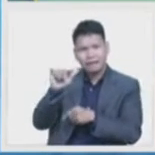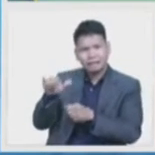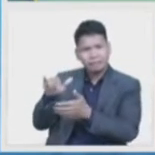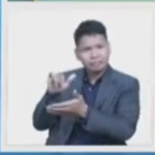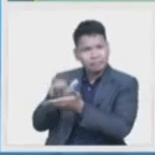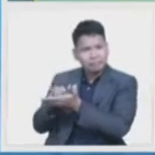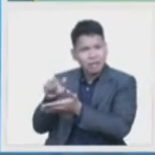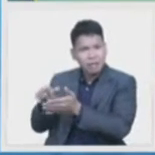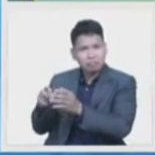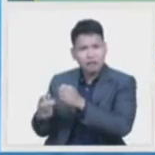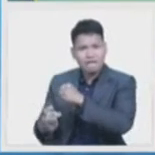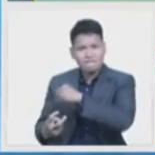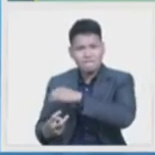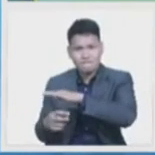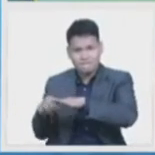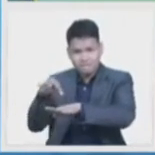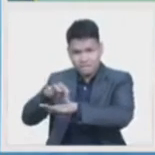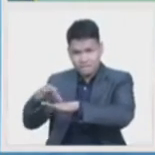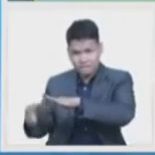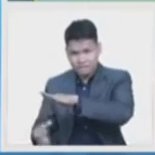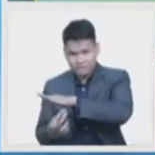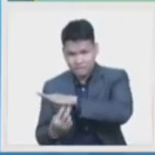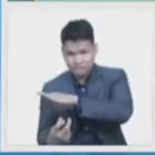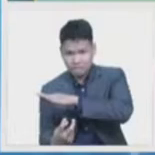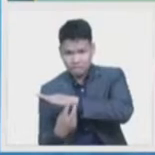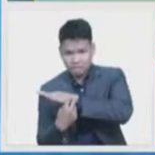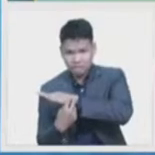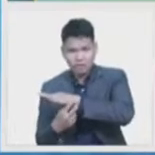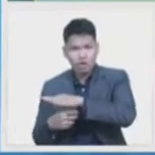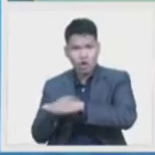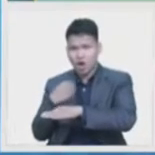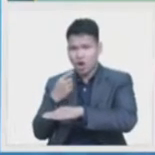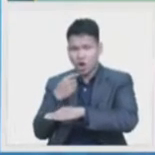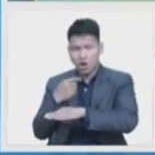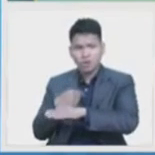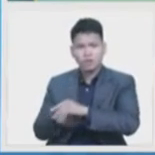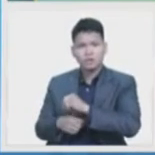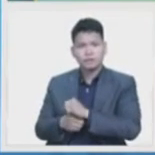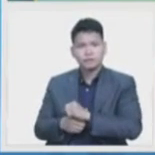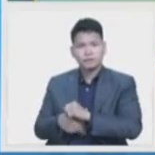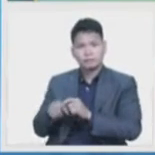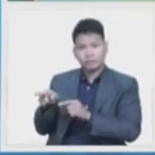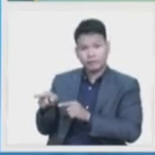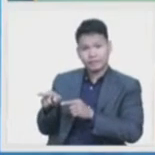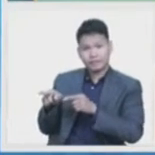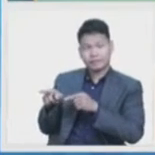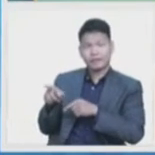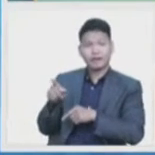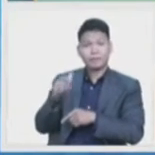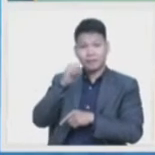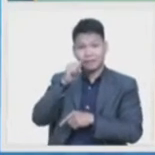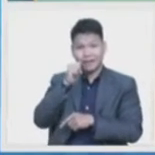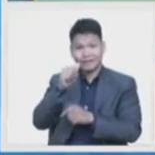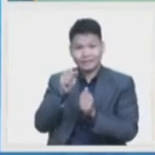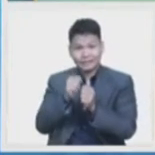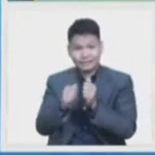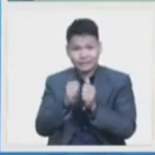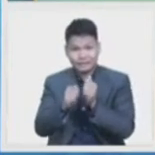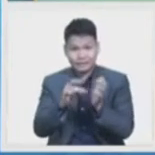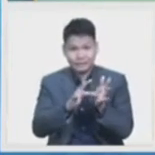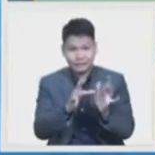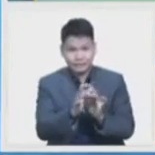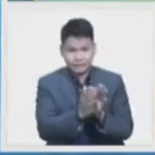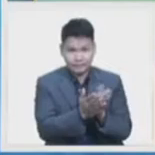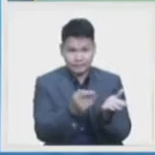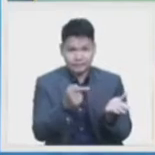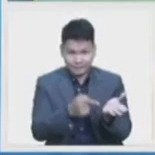mga kaigalaan, sa balaang kasulatan nagakahulugan kana og mga katauhan